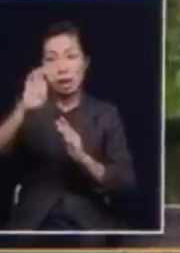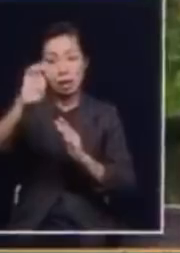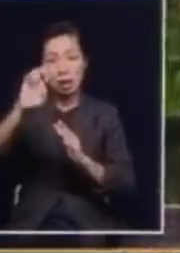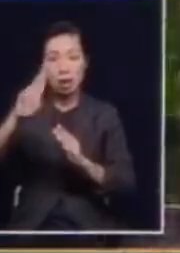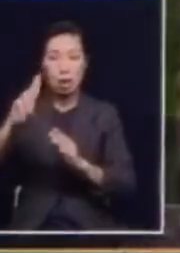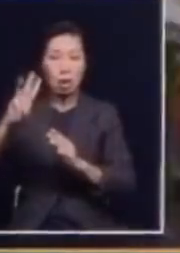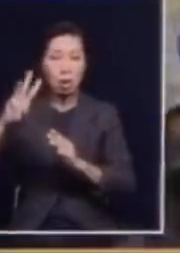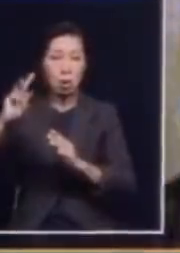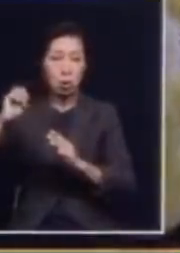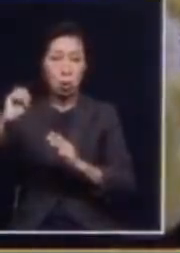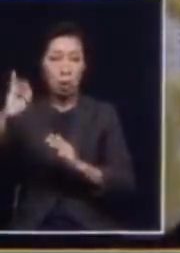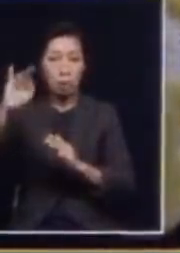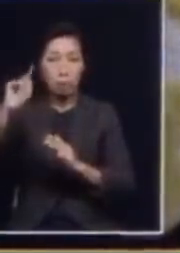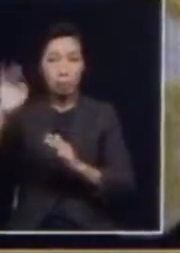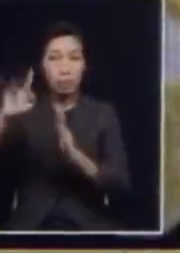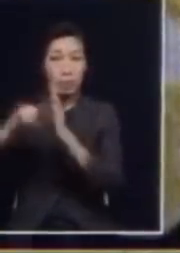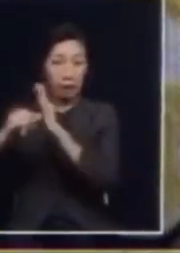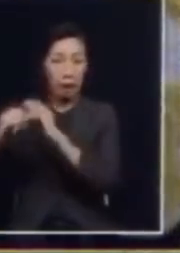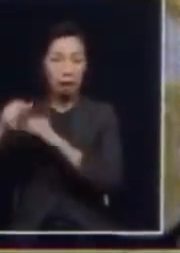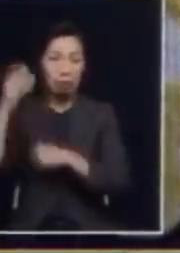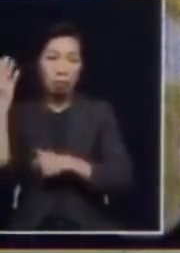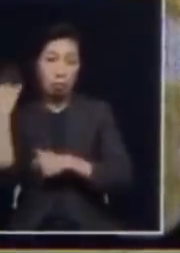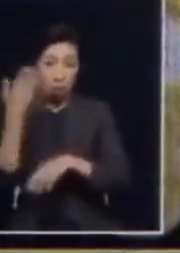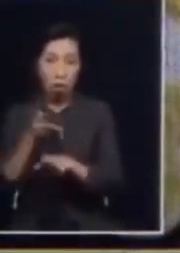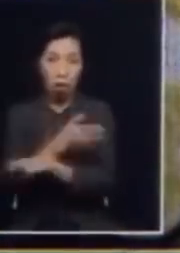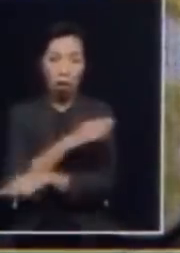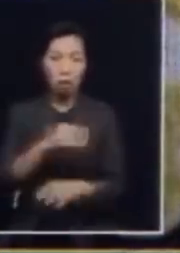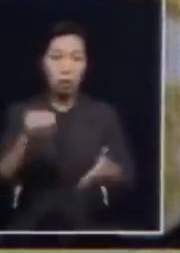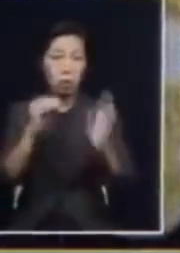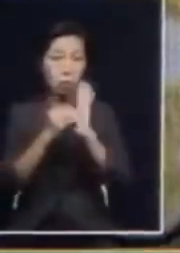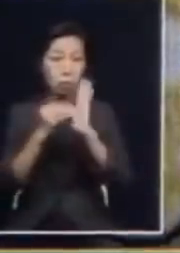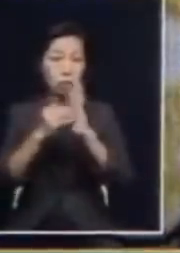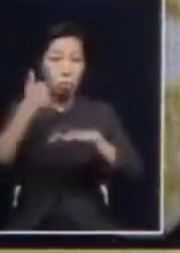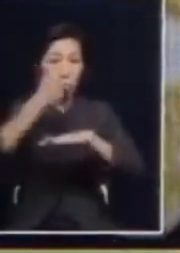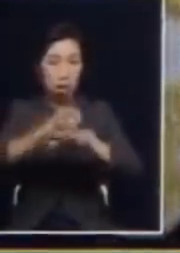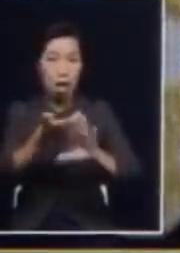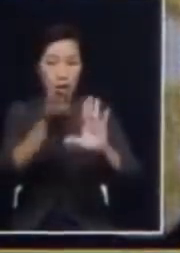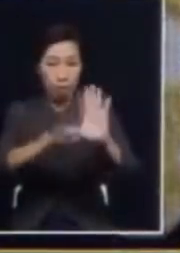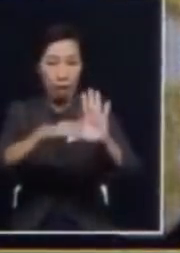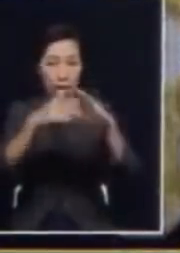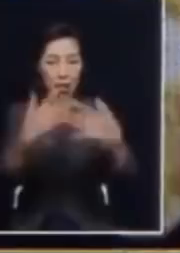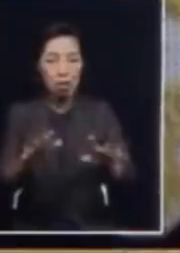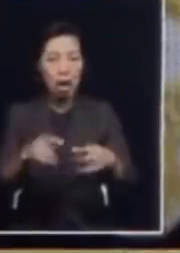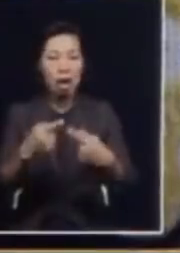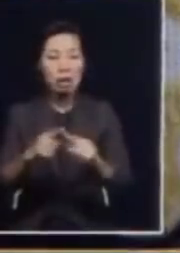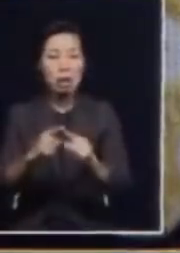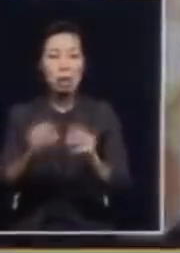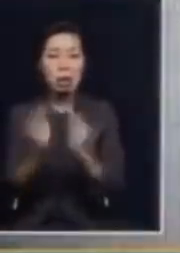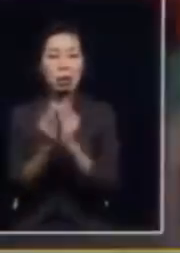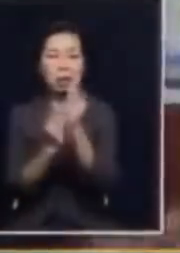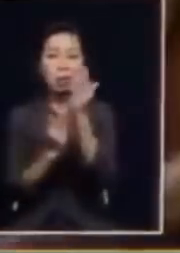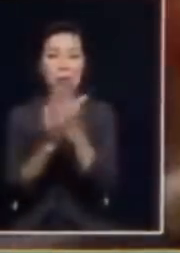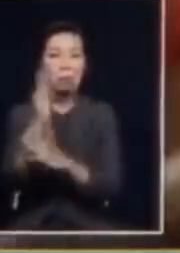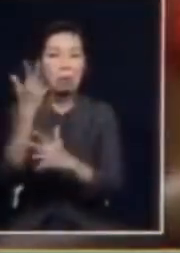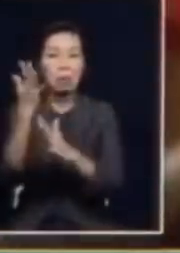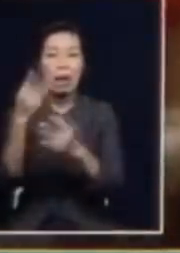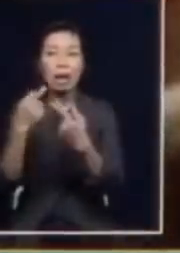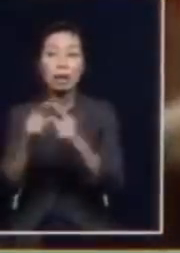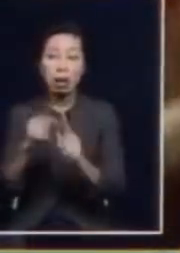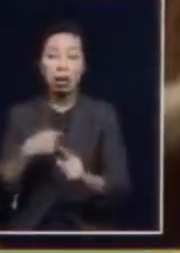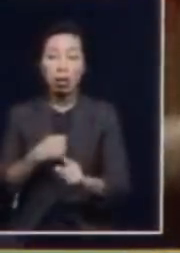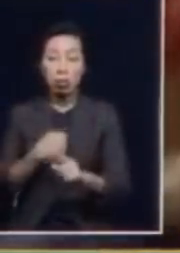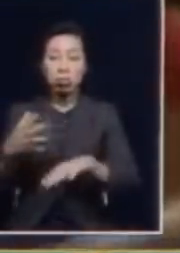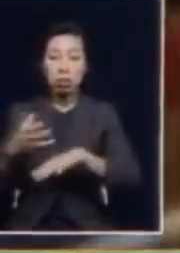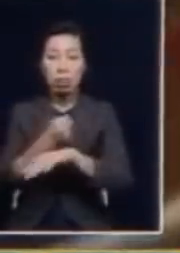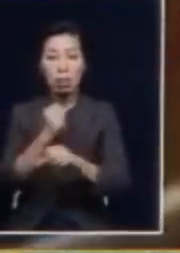คยลงรับสมัครเลือกตั้งเป็นผู้ว่าราชการกรุงเทพมหานครแม้จะไม่ใช่ผู้ชนะแต่เขาก็บอกว่านี่คือการเล่นการเมืองตามกติกาไม่